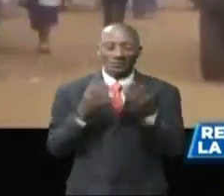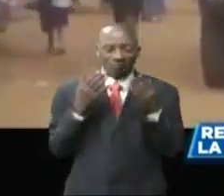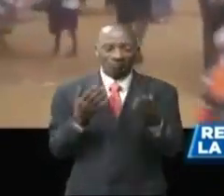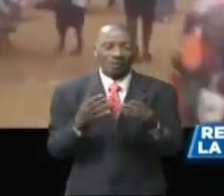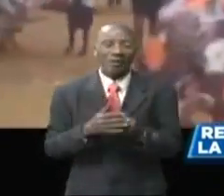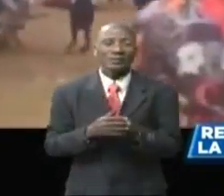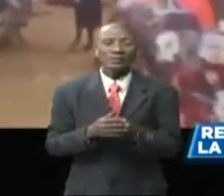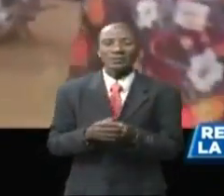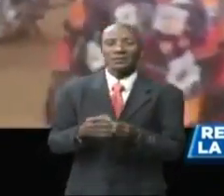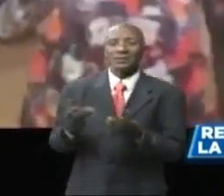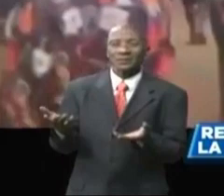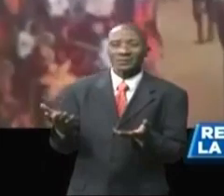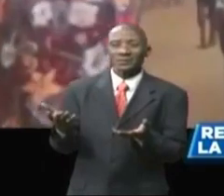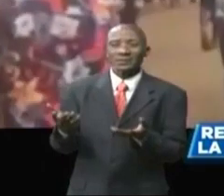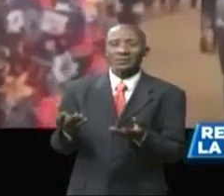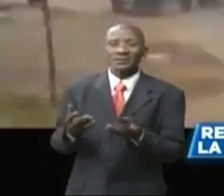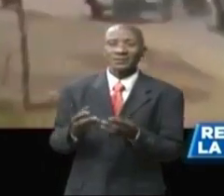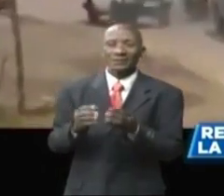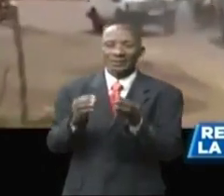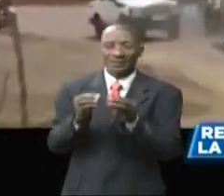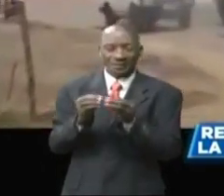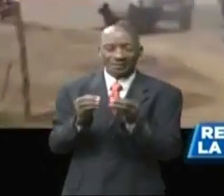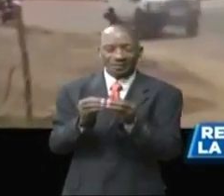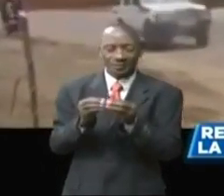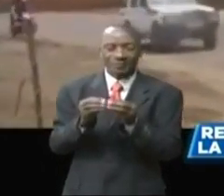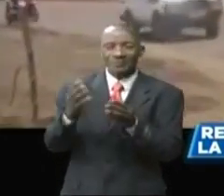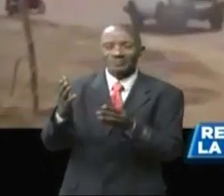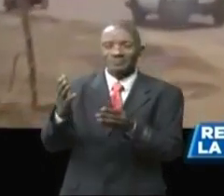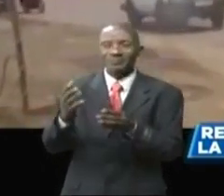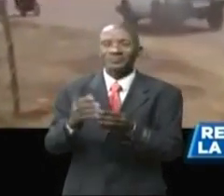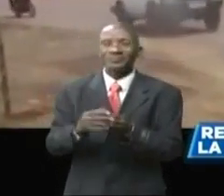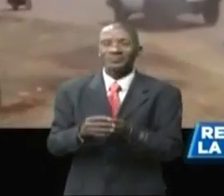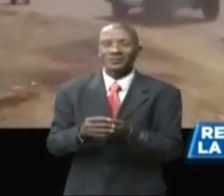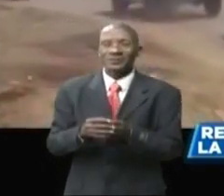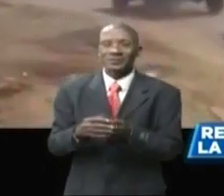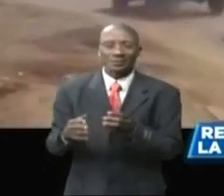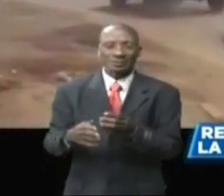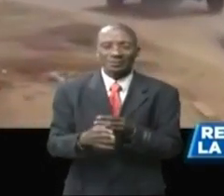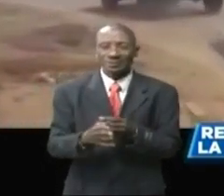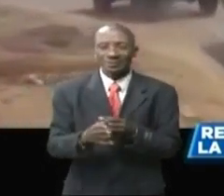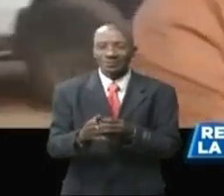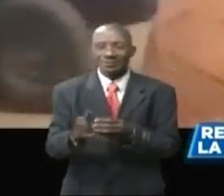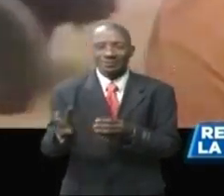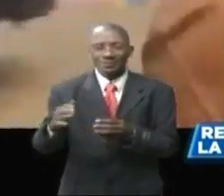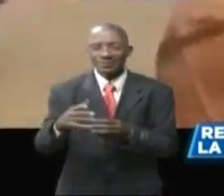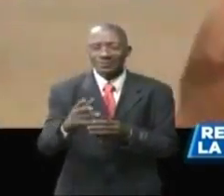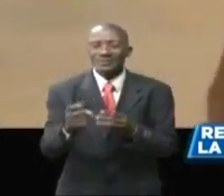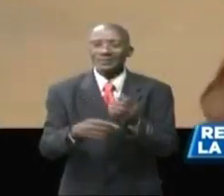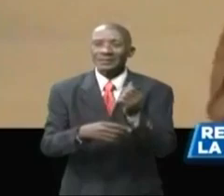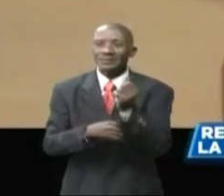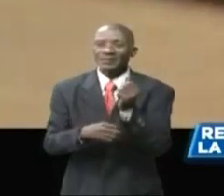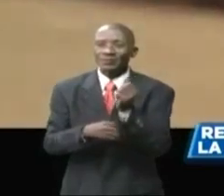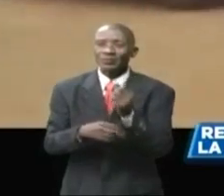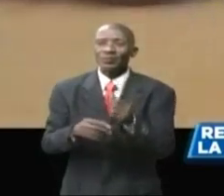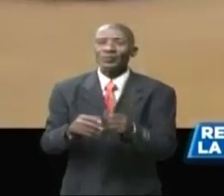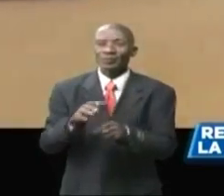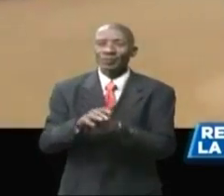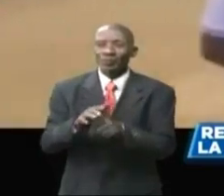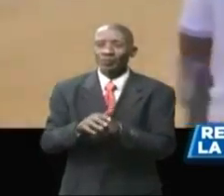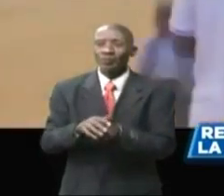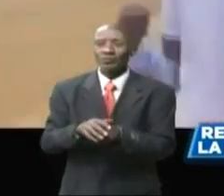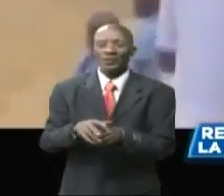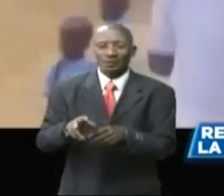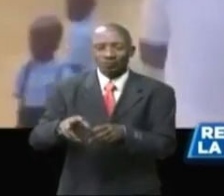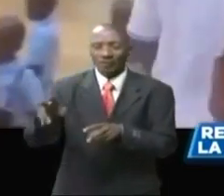convoi de dons en vivres et non-vivres signé Modeste Bahati Lukwebo, président du Sénat. Son émissaire, M.